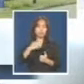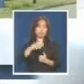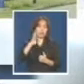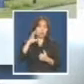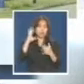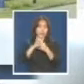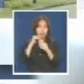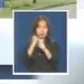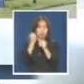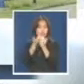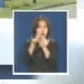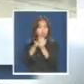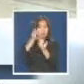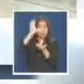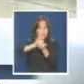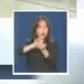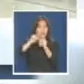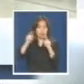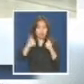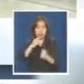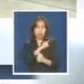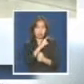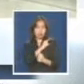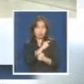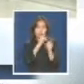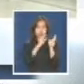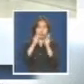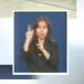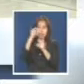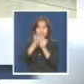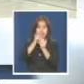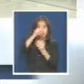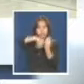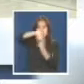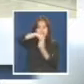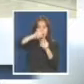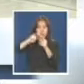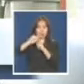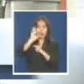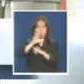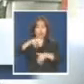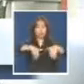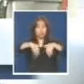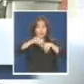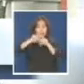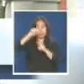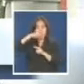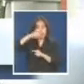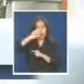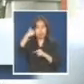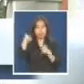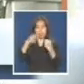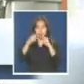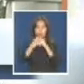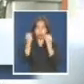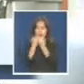ยทางการเงินการคลังเราก็มีหน้าที่ในการที่จะดูแลไม่ให้เศรษฐกิจนะครับโดยเฉพาะพี่น้องประชาชนนั้นถ้าหากว่าประสบกับปัญหาความเดือดร้อนจาก